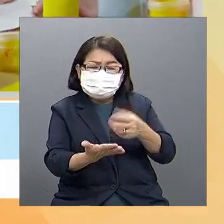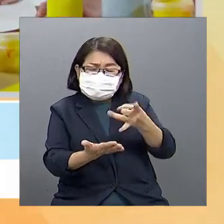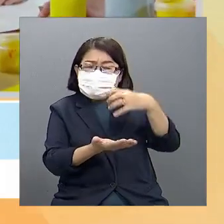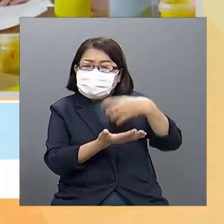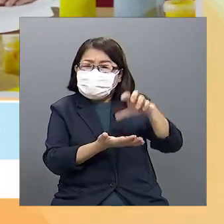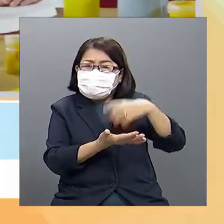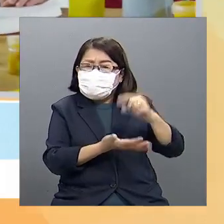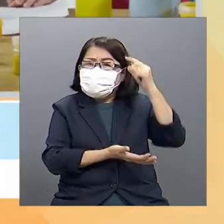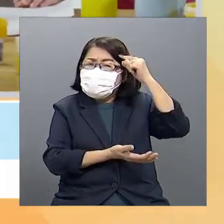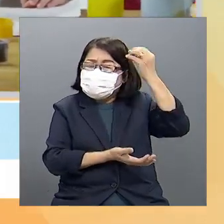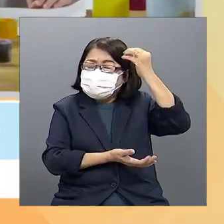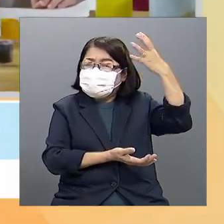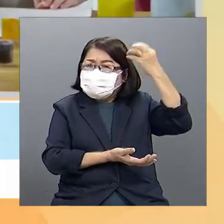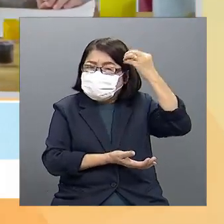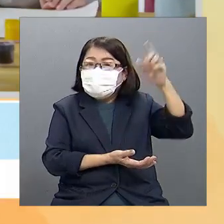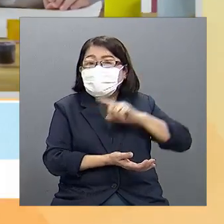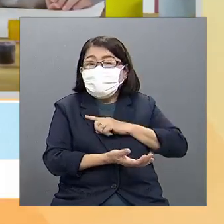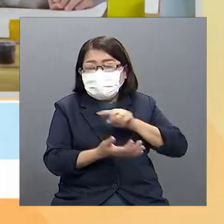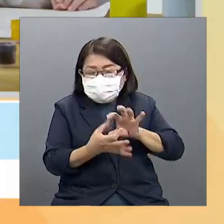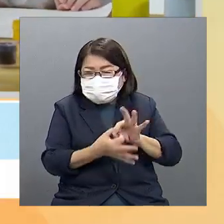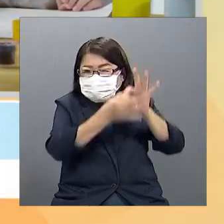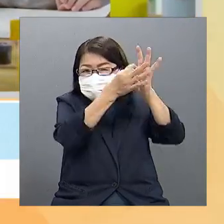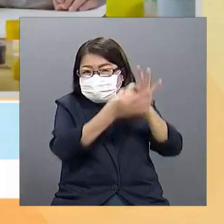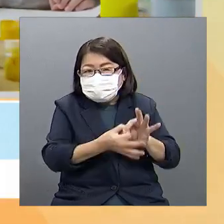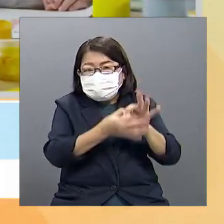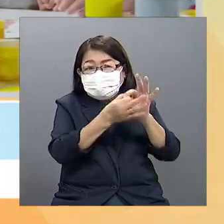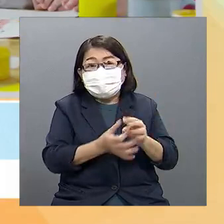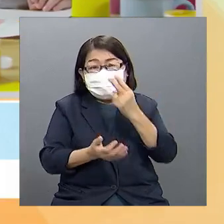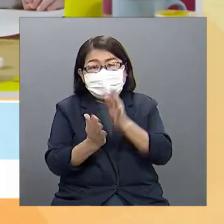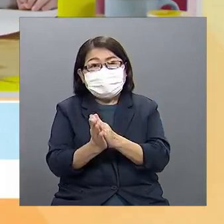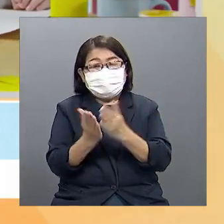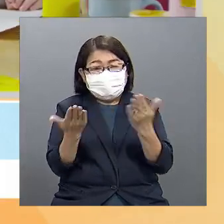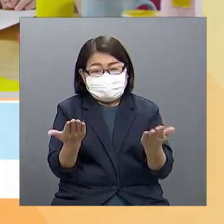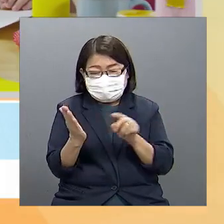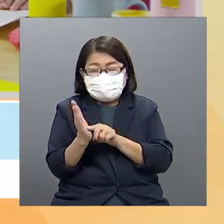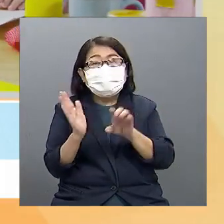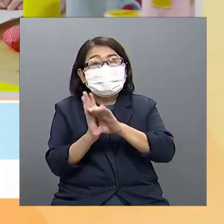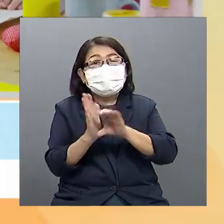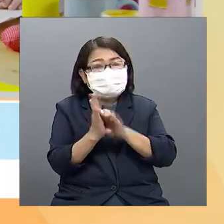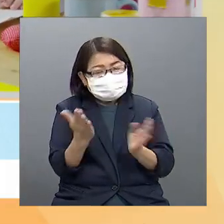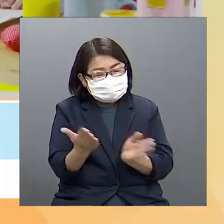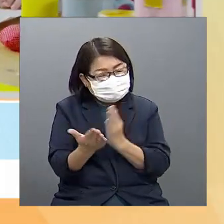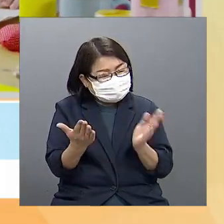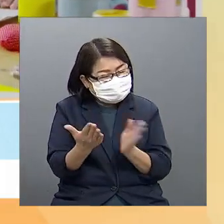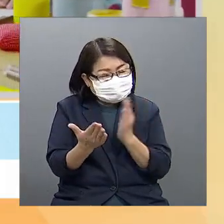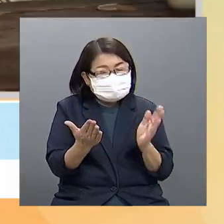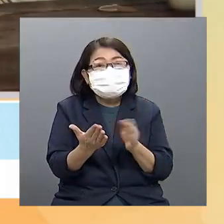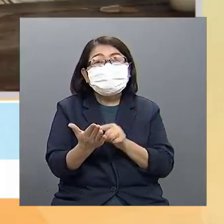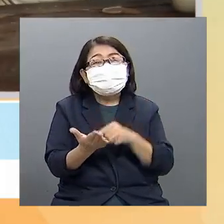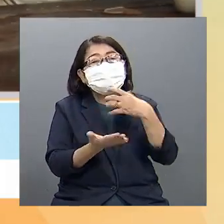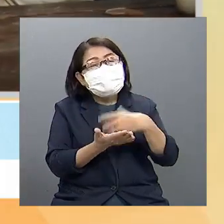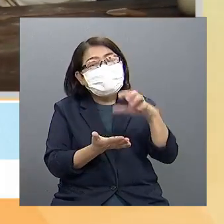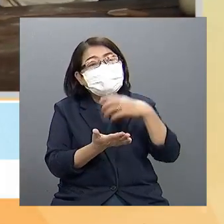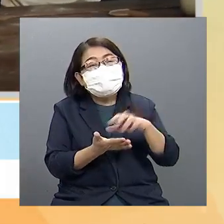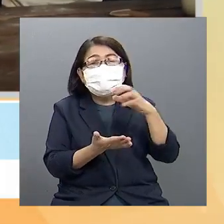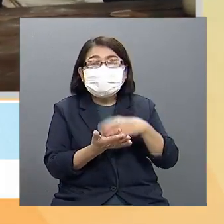ตามหนังสือภาพเราอาจจะเคยเห็นหนังสือภาพพูดเรื่องเพื่อนหนังสือภาพที่พูดเรื่องโรงเรียนพ ู ดเรื่องคุณ